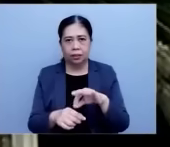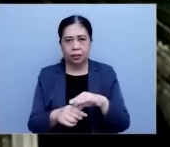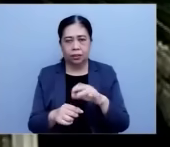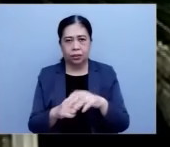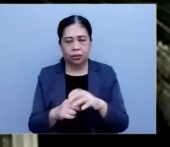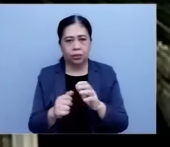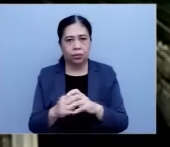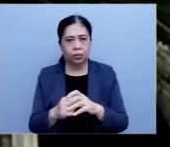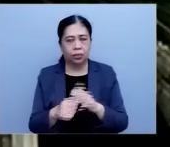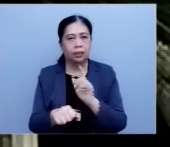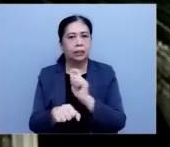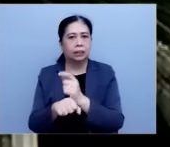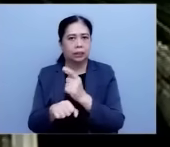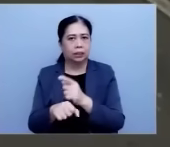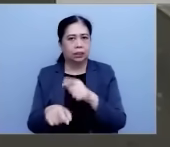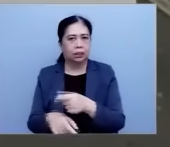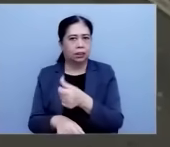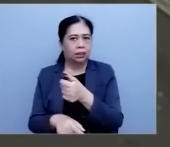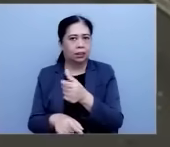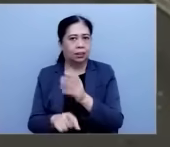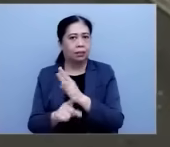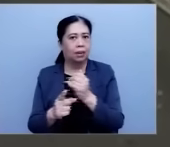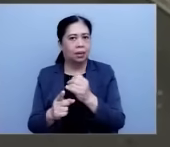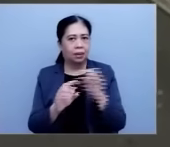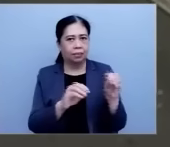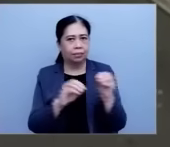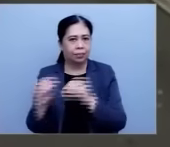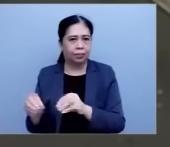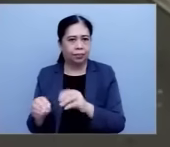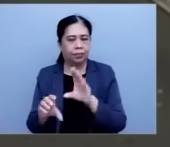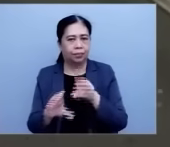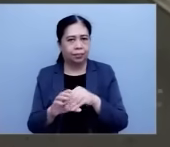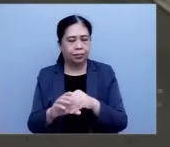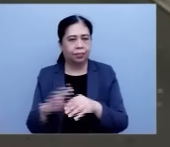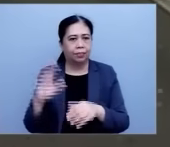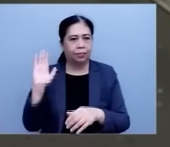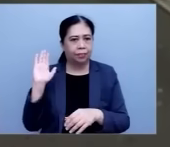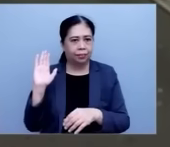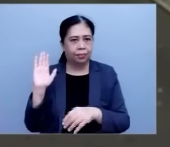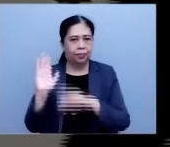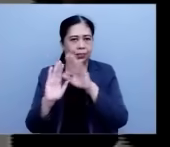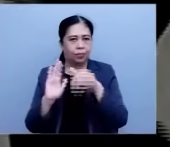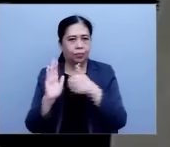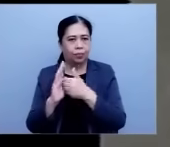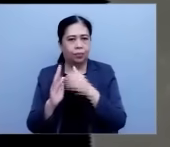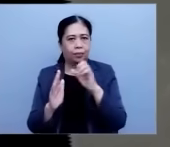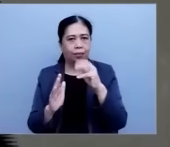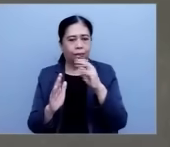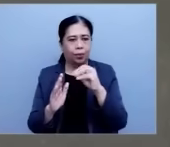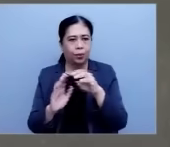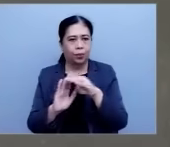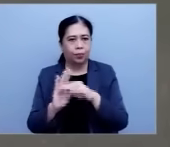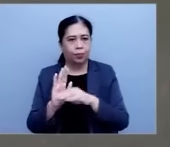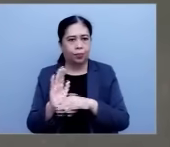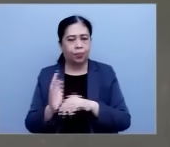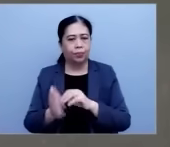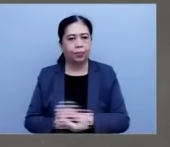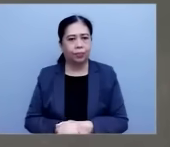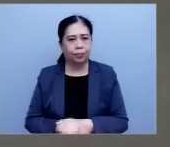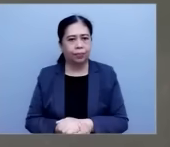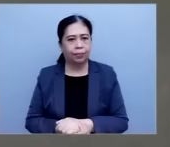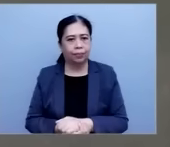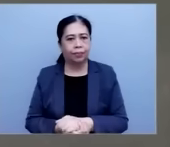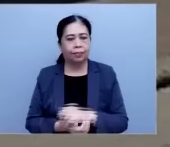City na ang dadalhin ng 10 barangay. Kabilang ang Sembo, Cumembo, Pembo, East at West Rambo, South